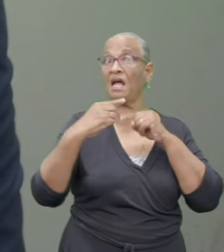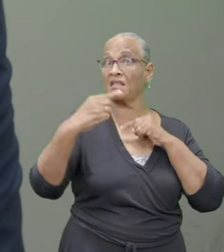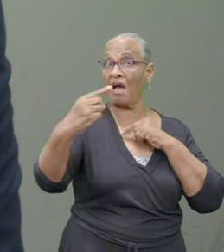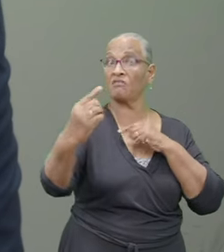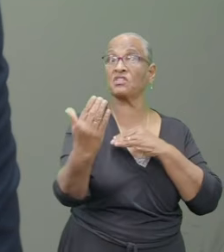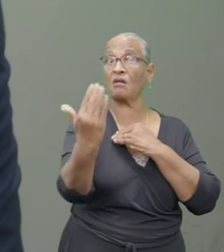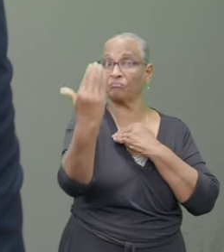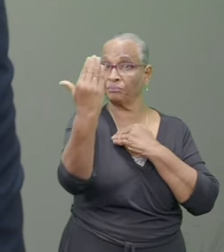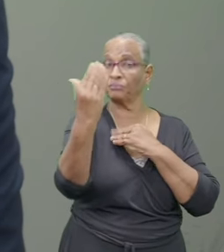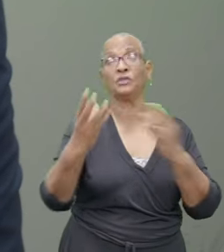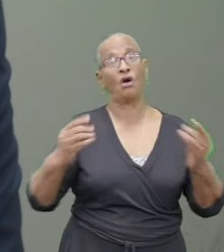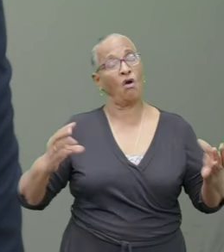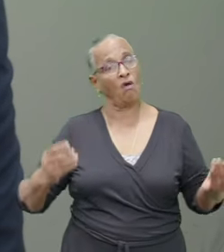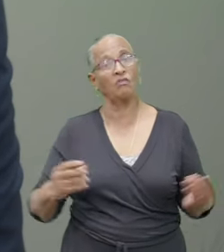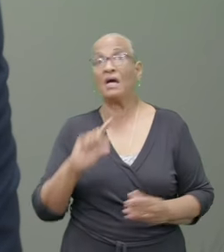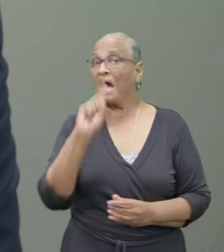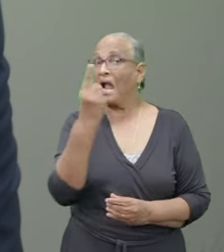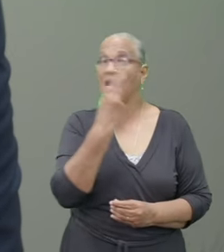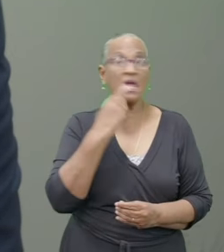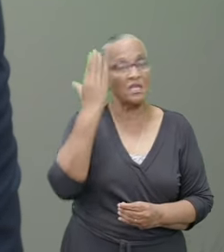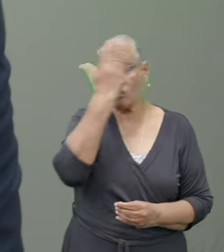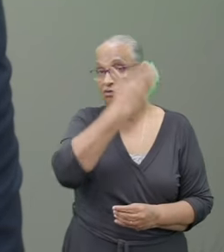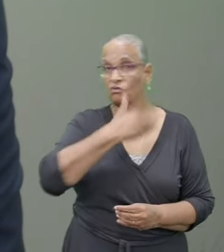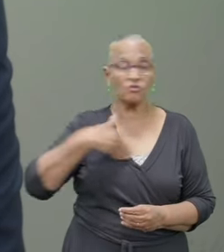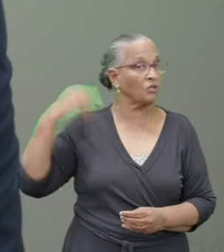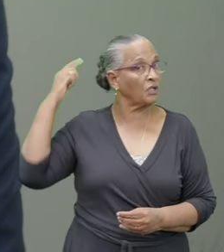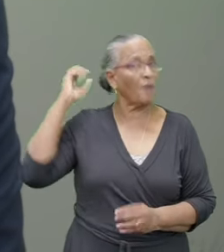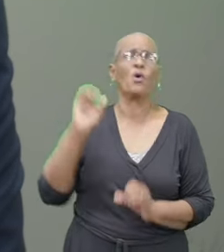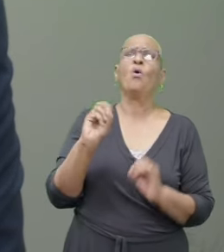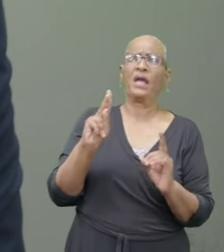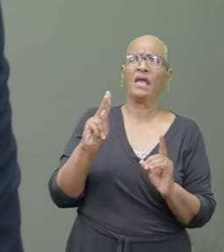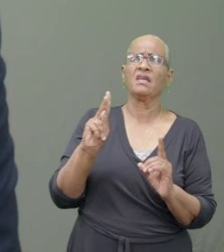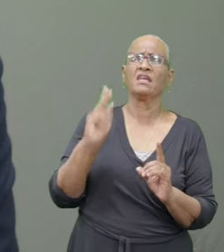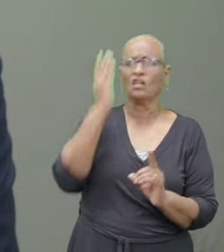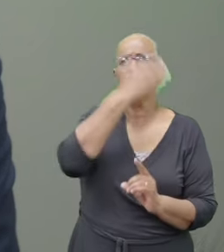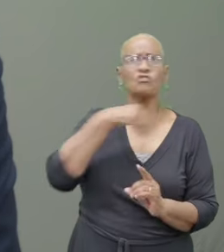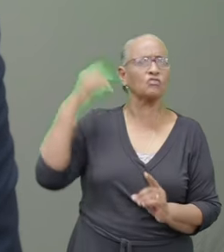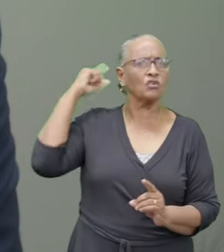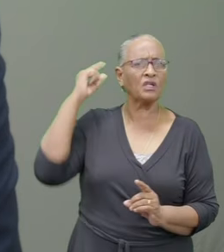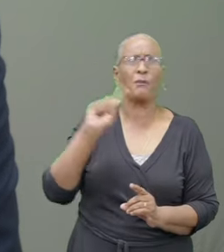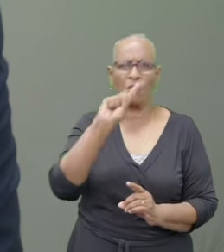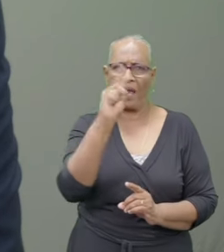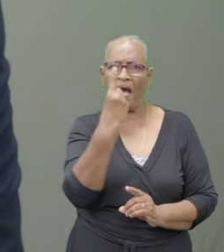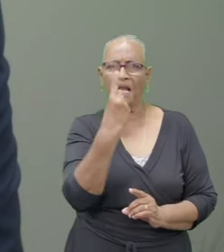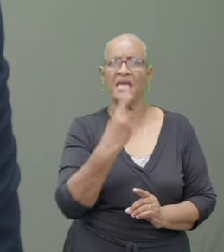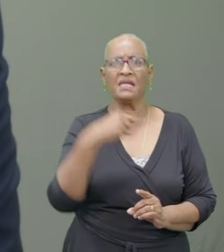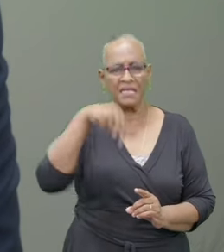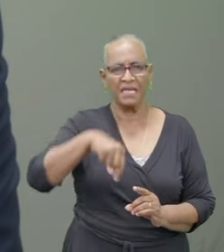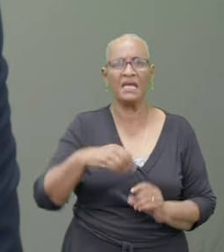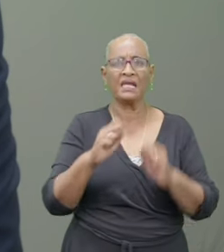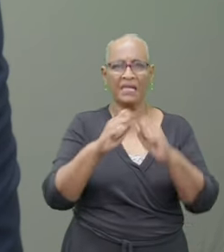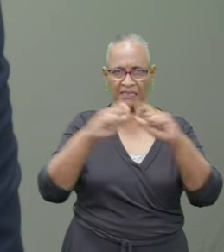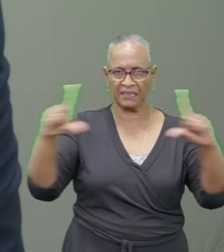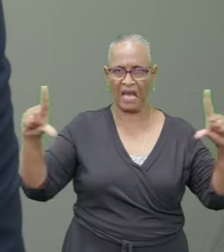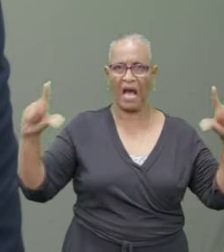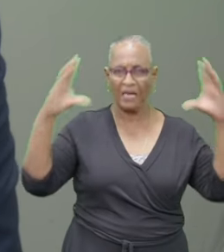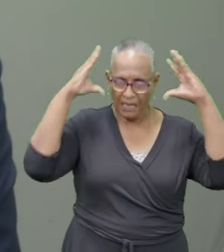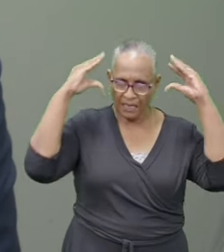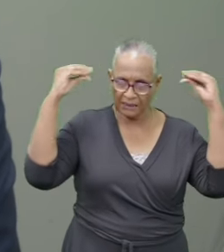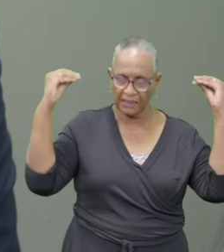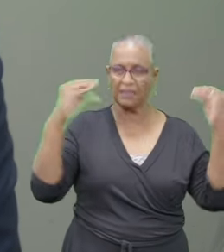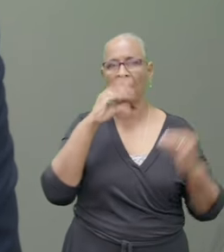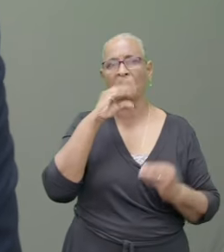migratievraagstuk. Omdat niet alleen Suriname, Suriname is wel uniek omdat we het enig Nederlands sprekend CARICOM lidland